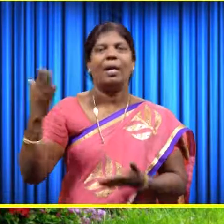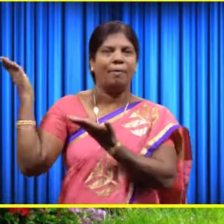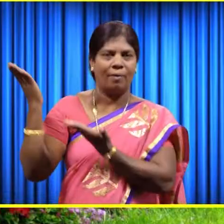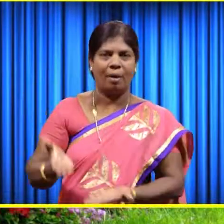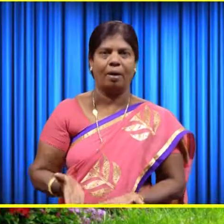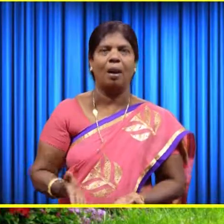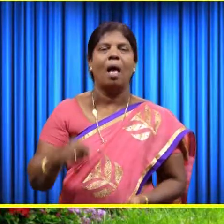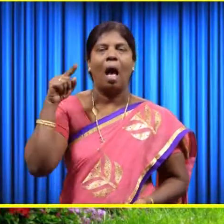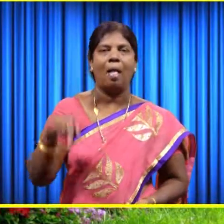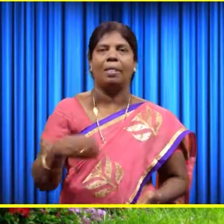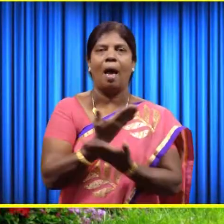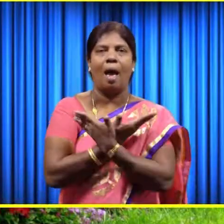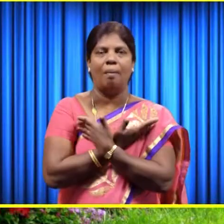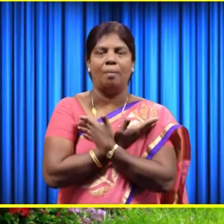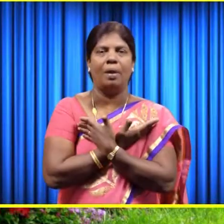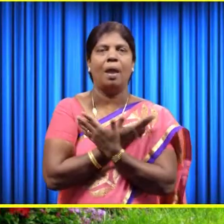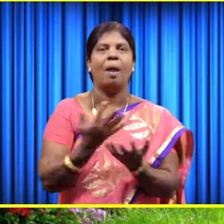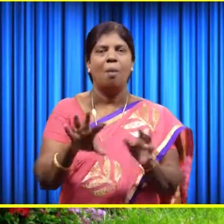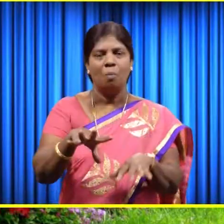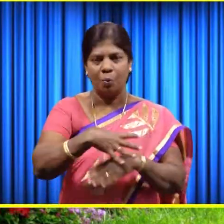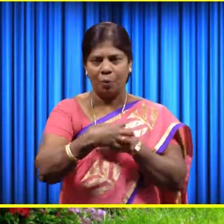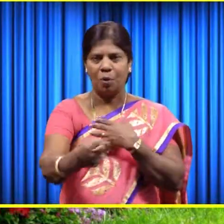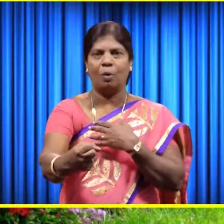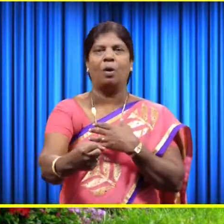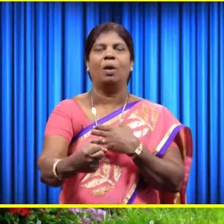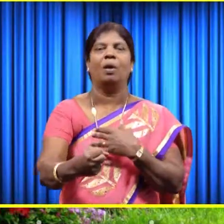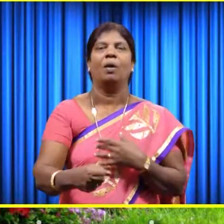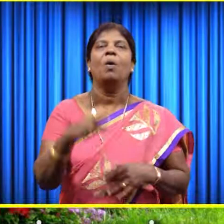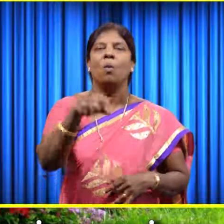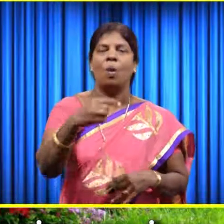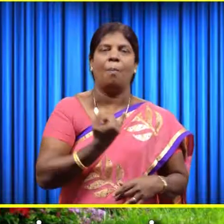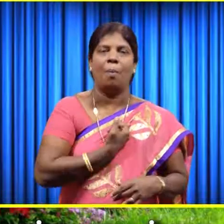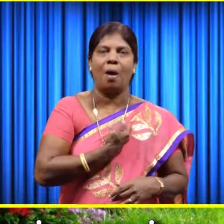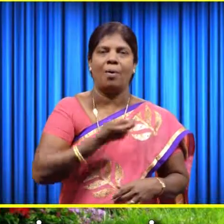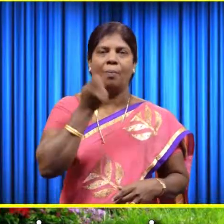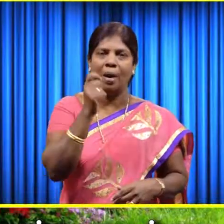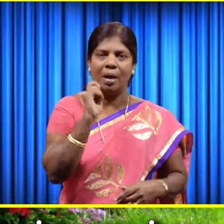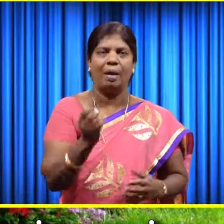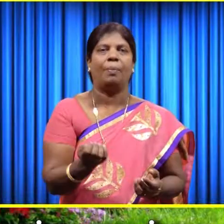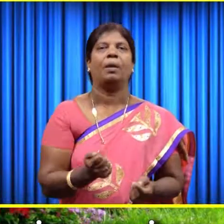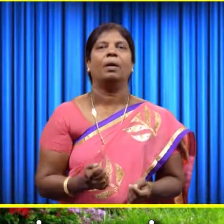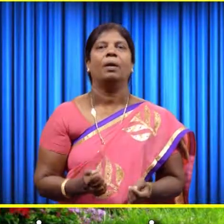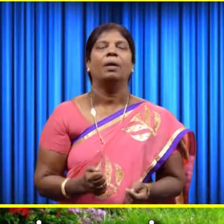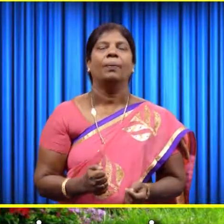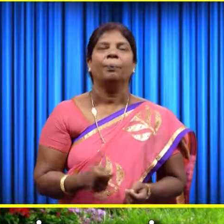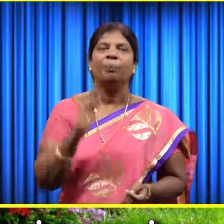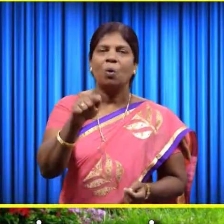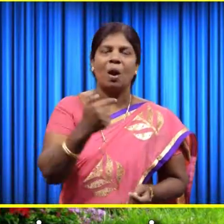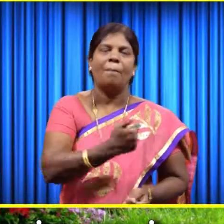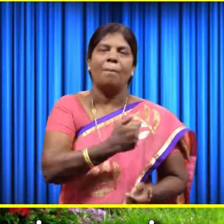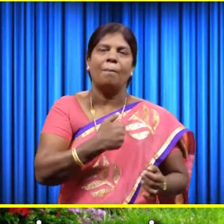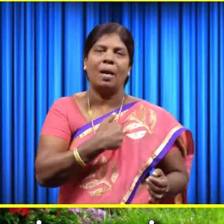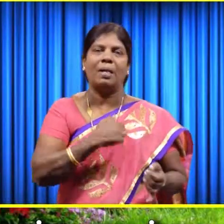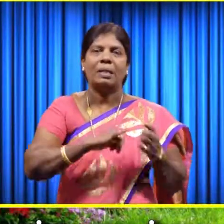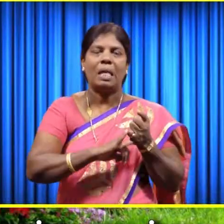வாருங்கள், அந்த அன்பின் மிகுதியை நீங்கள் உணருங்கள். உங்கள் பாவங்கள் மன்னிக்கப்பட்ட நிலை, உங்களுடைய